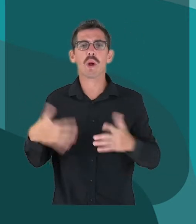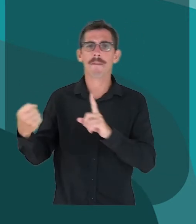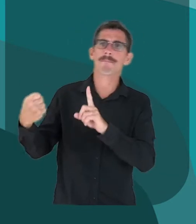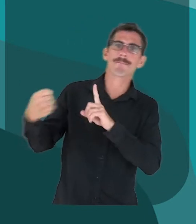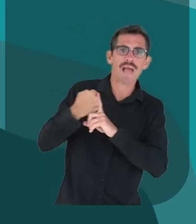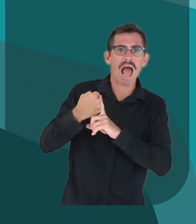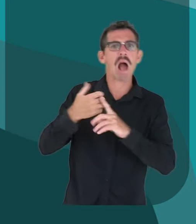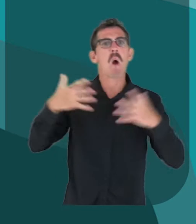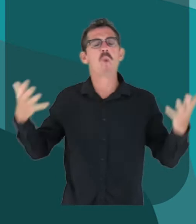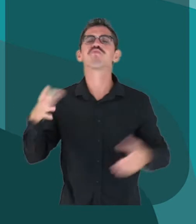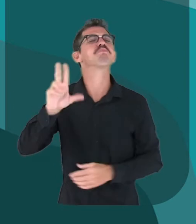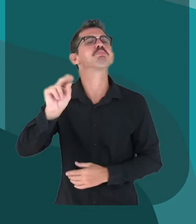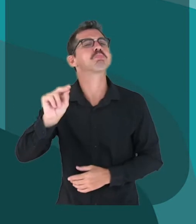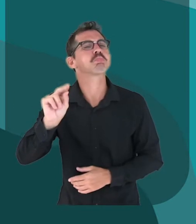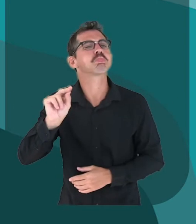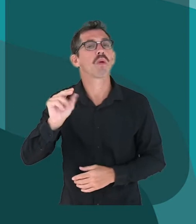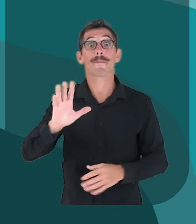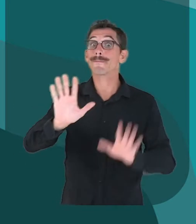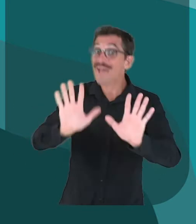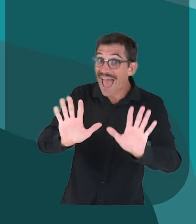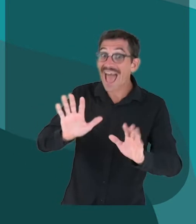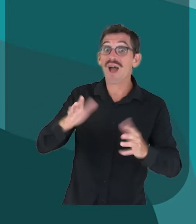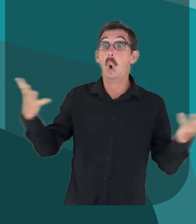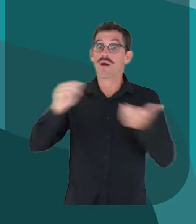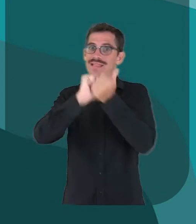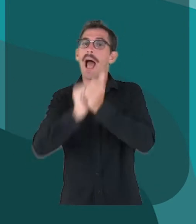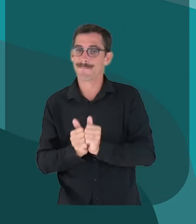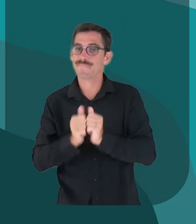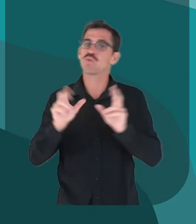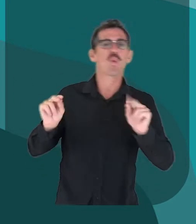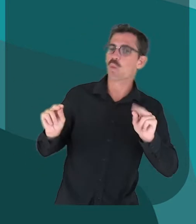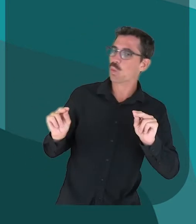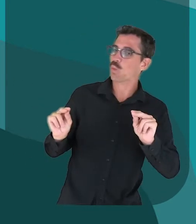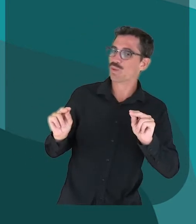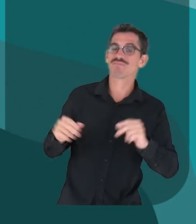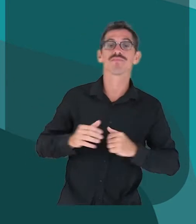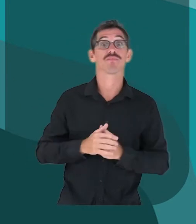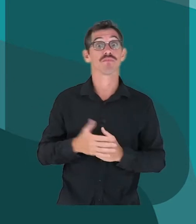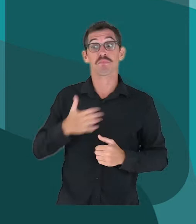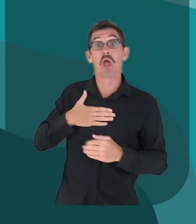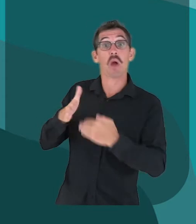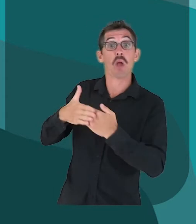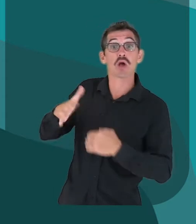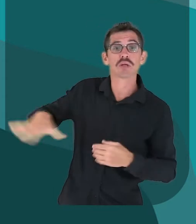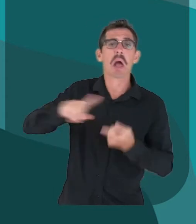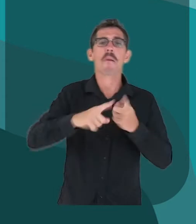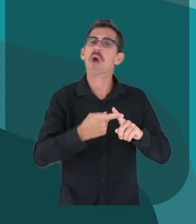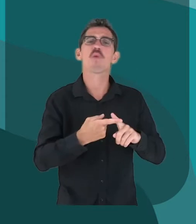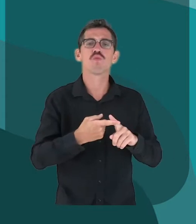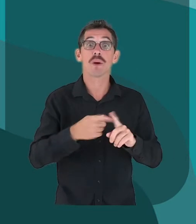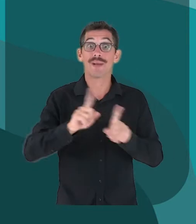qui n'avait pas un grand impact. Ça ne demandait pas énormément d'adaptation de la part de mes proches ou de mes amis. À